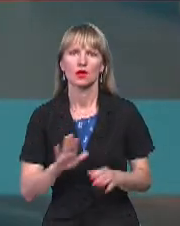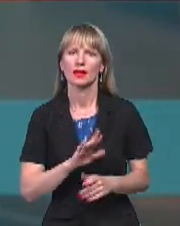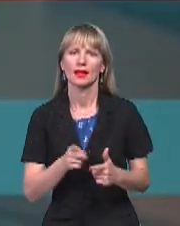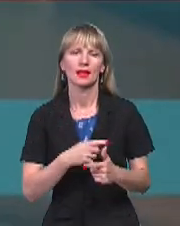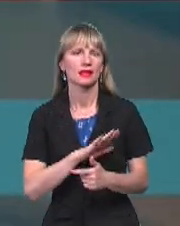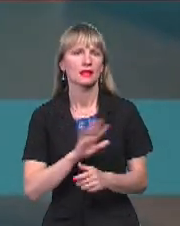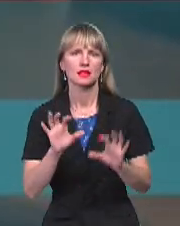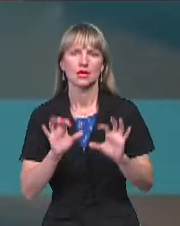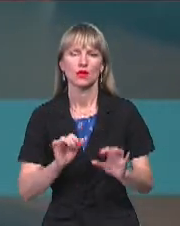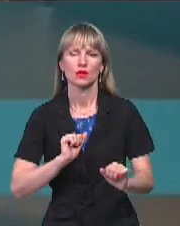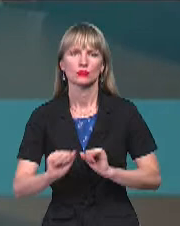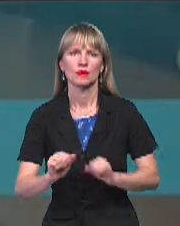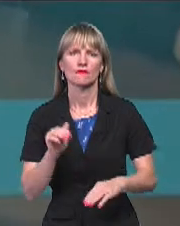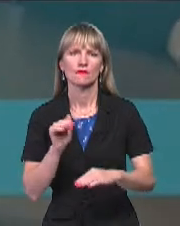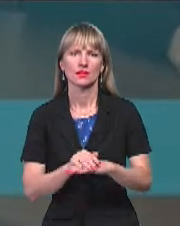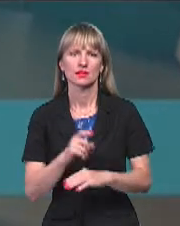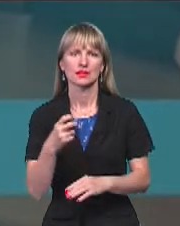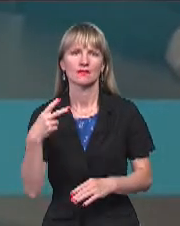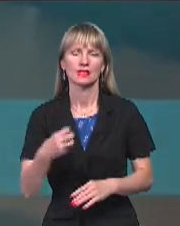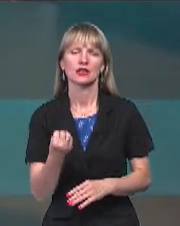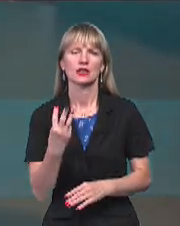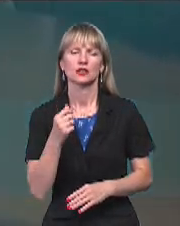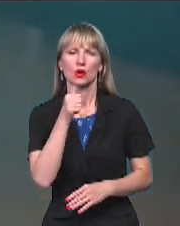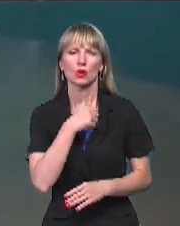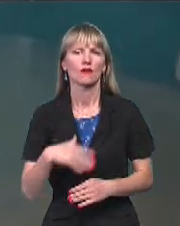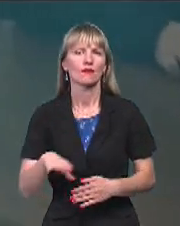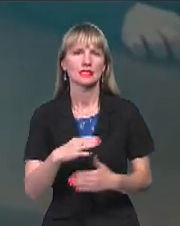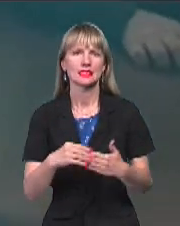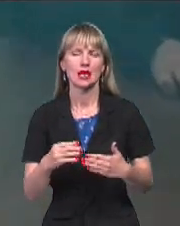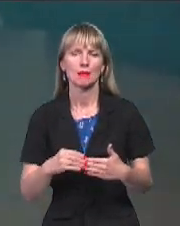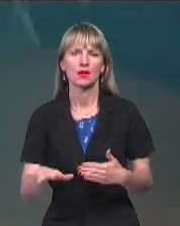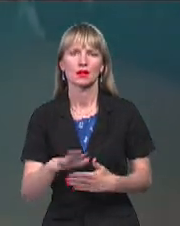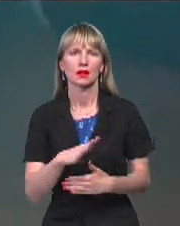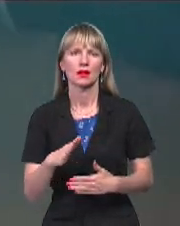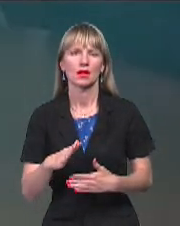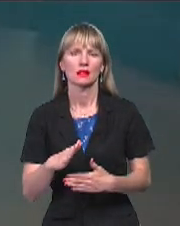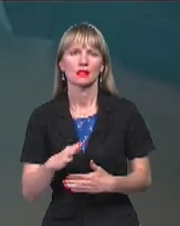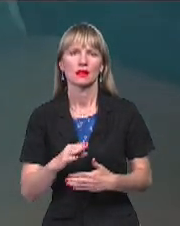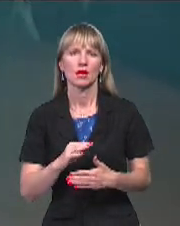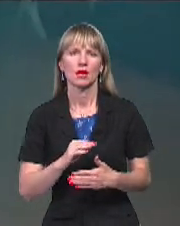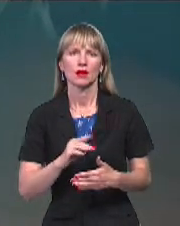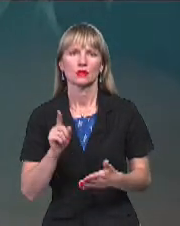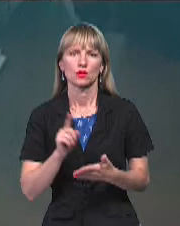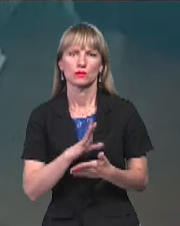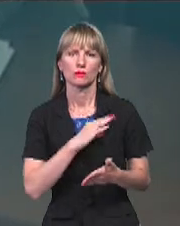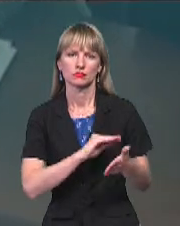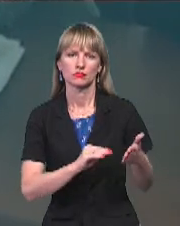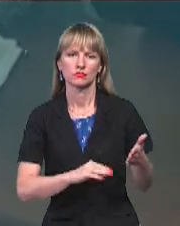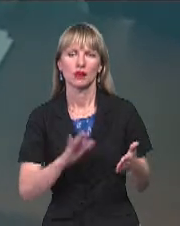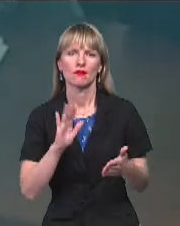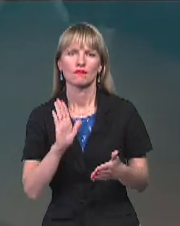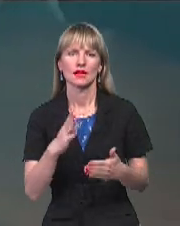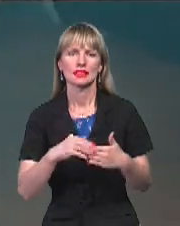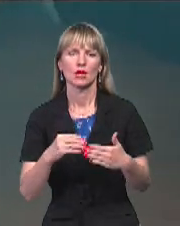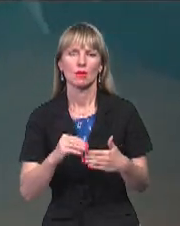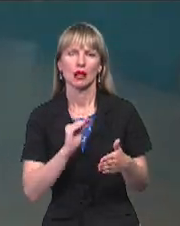незаконного розпорядження. Фактично, з 2013 року всі земельні ділянки підзвітні земельному кадастру. Навіть якщо по факту